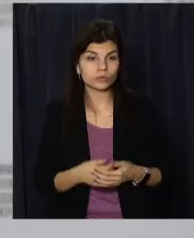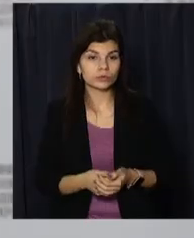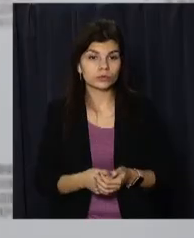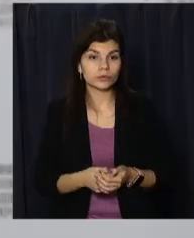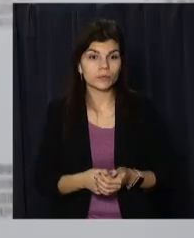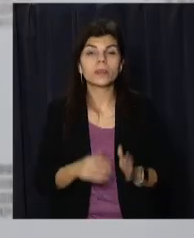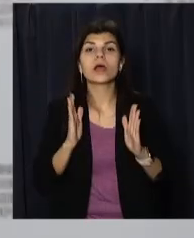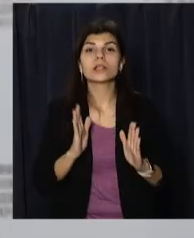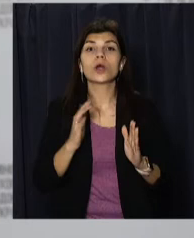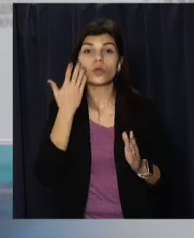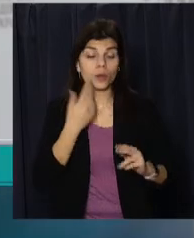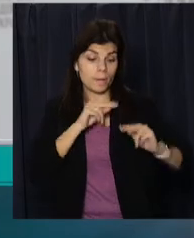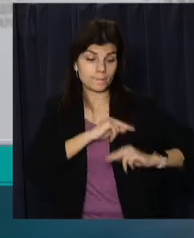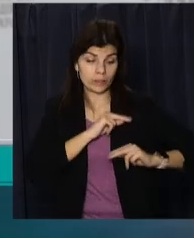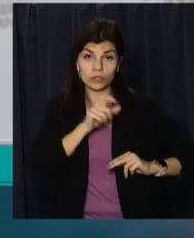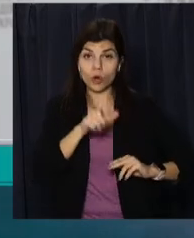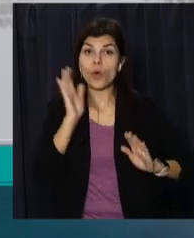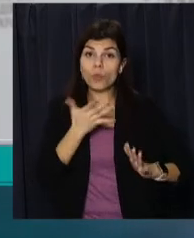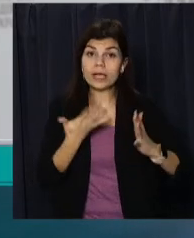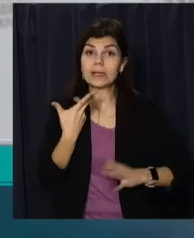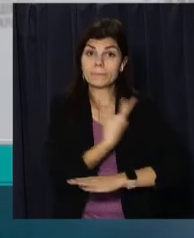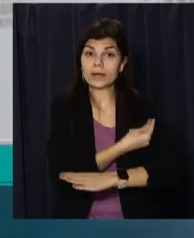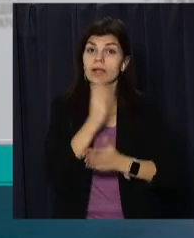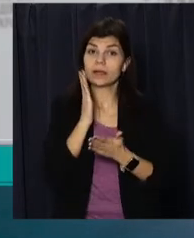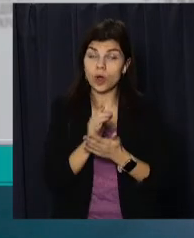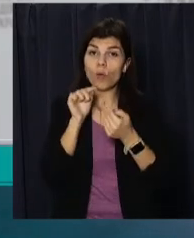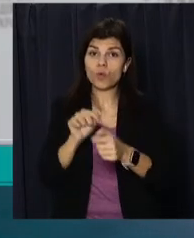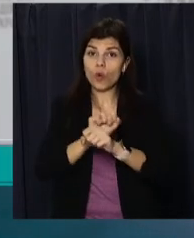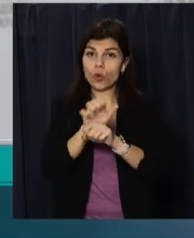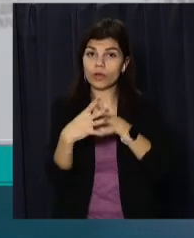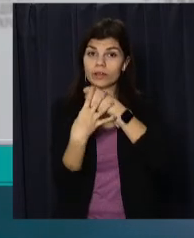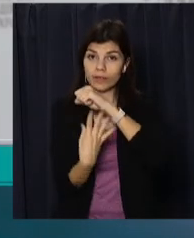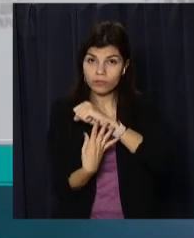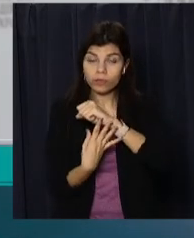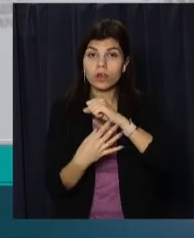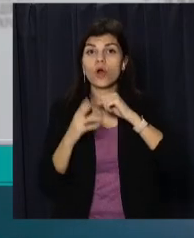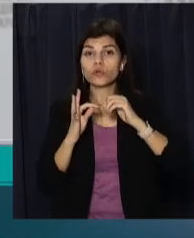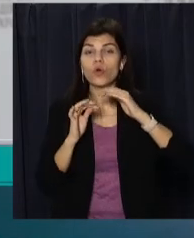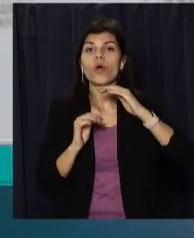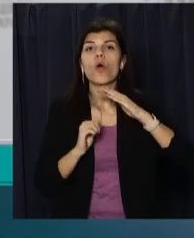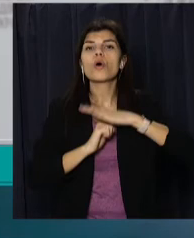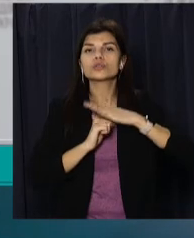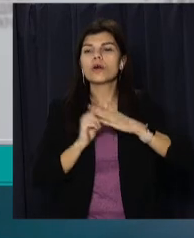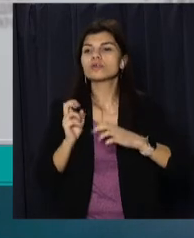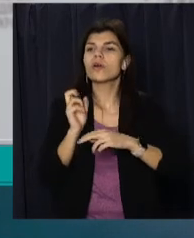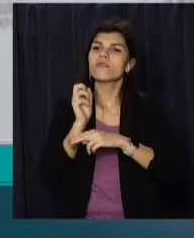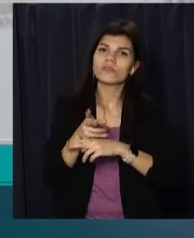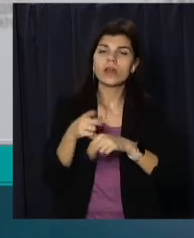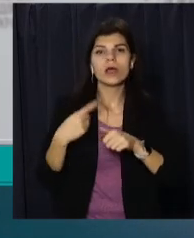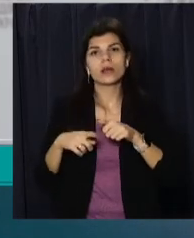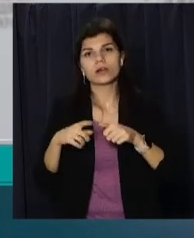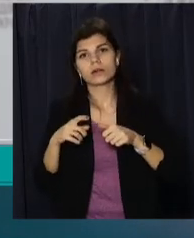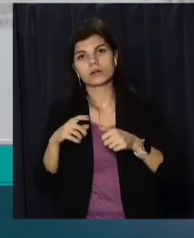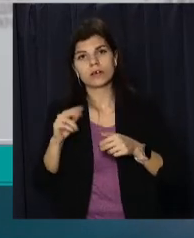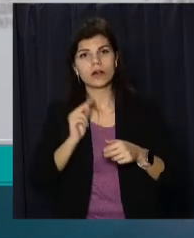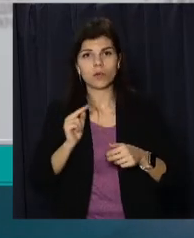можуть. Як тільки працівник отримав принаймні одне щеплення проти COVID-19, то підстав для відсторонення або продовження його